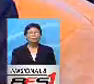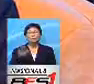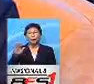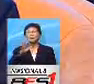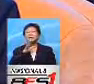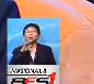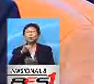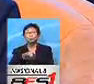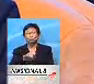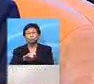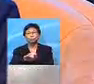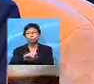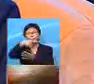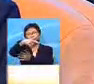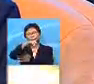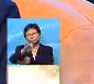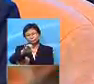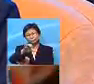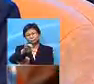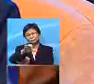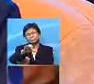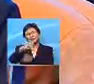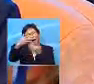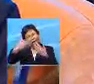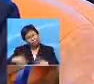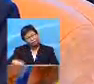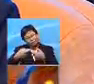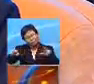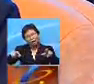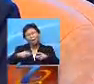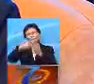Beliau berkata demikian pada sidang media selepas merasmikan program